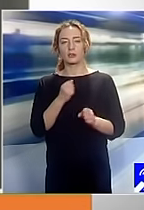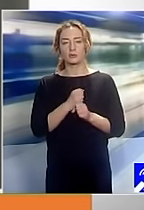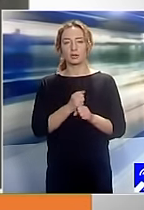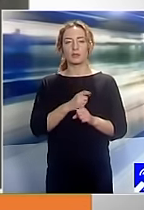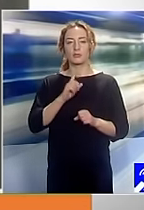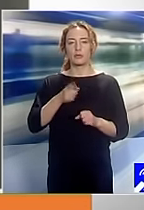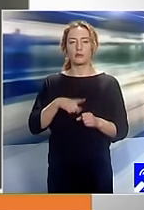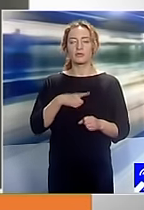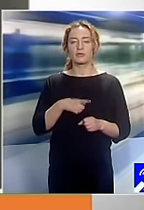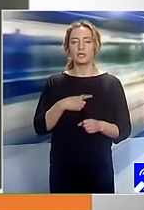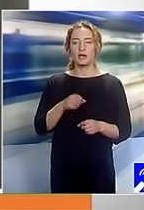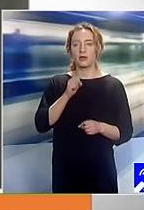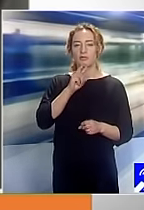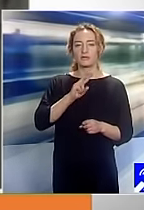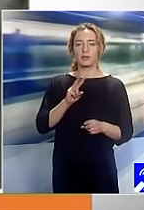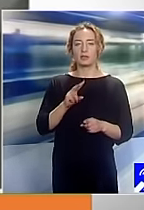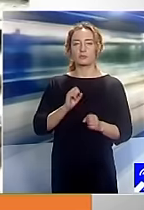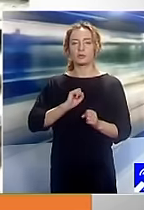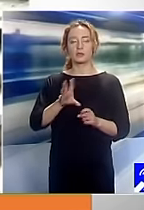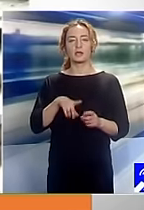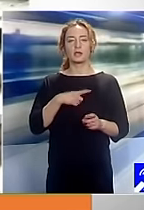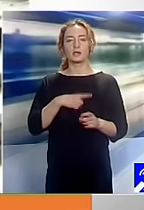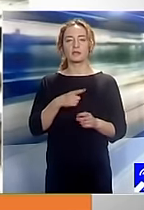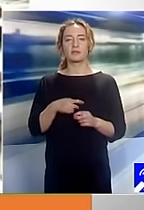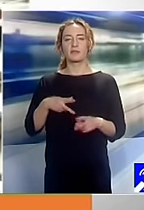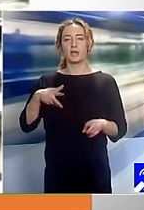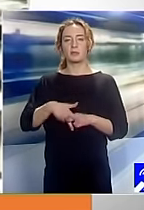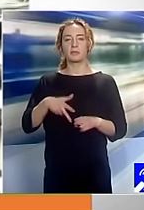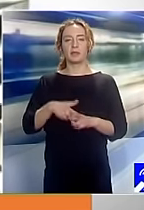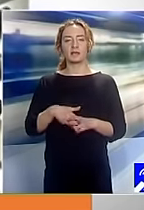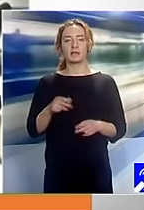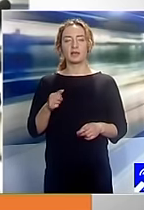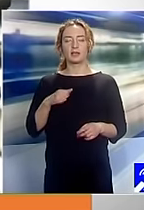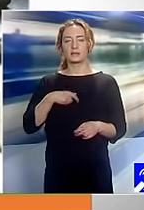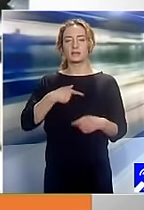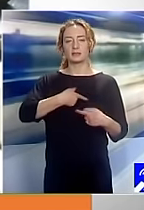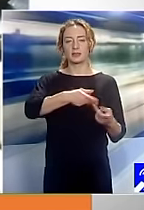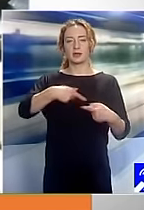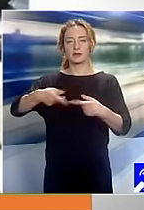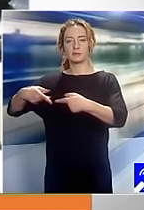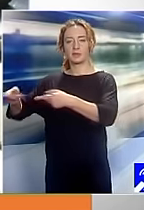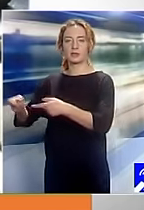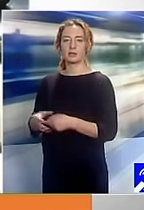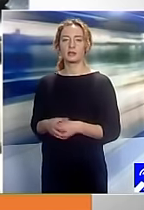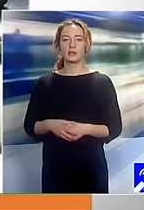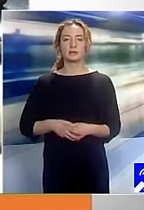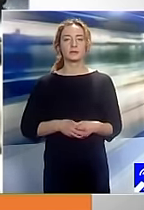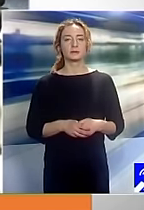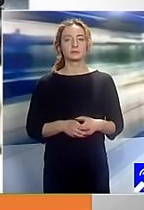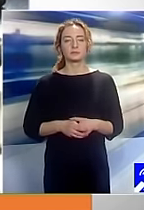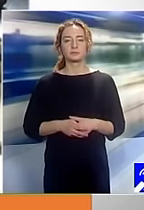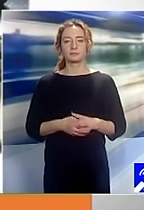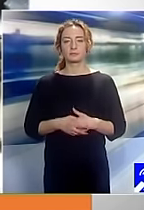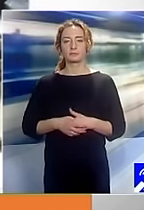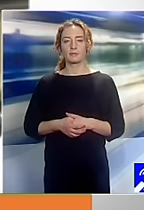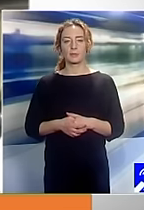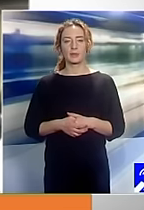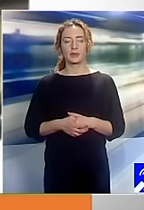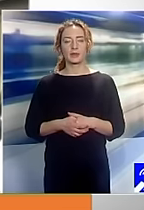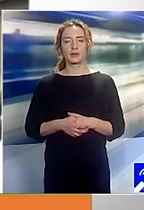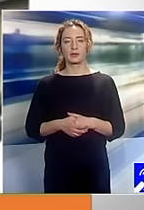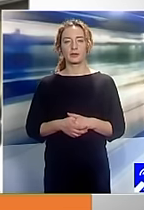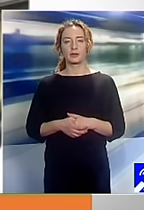vor face ca virusul să fie împiedicat să se transmită ușor de la sursa de infecție către receptiv. Izolându-ne